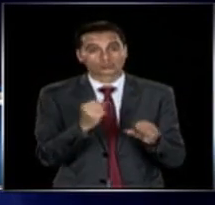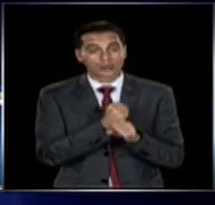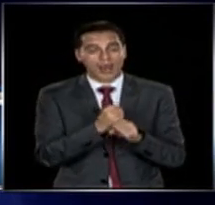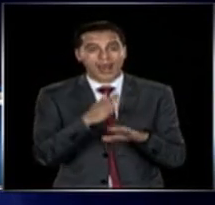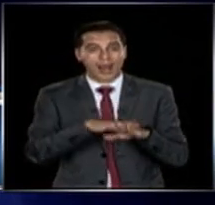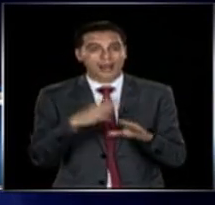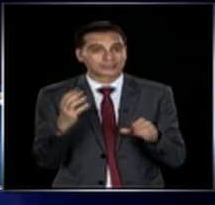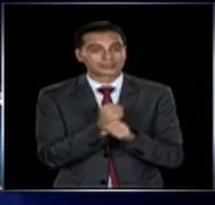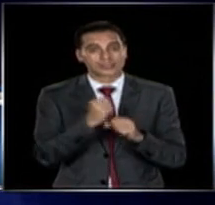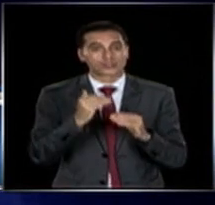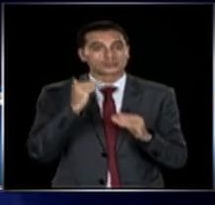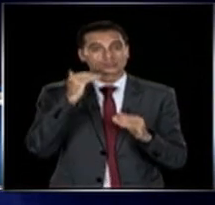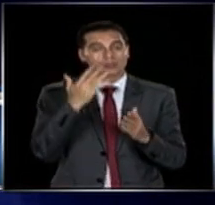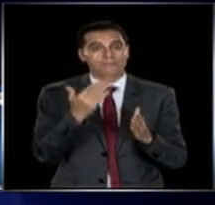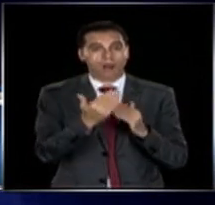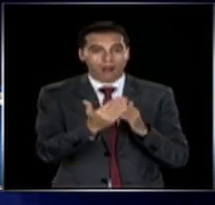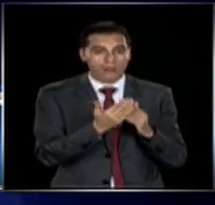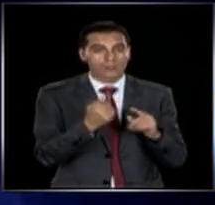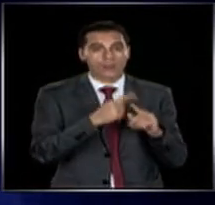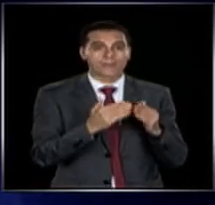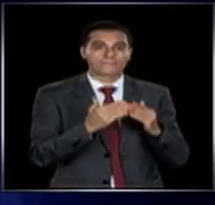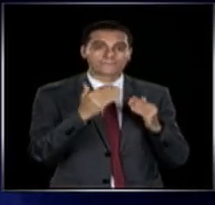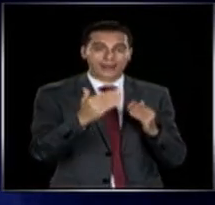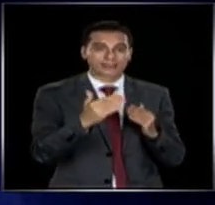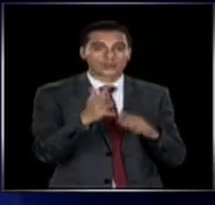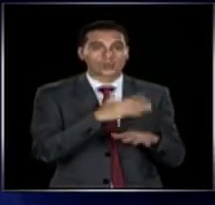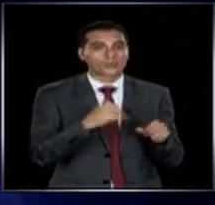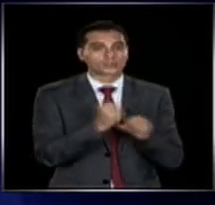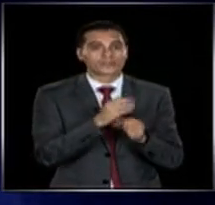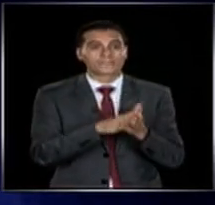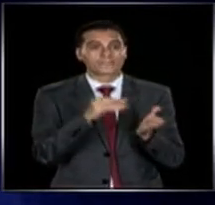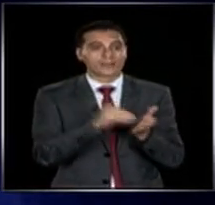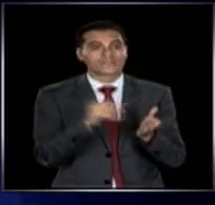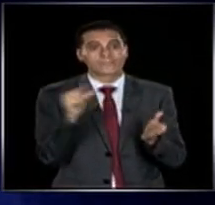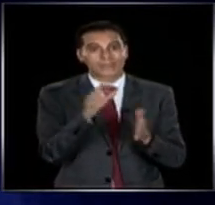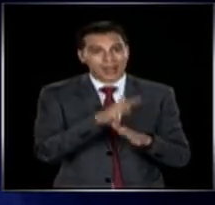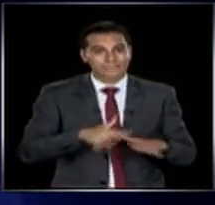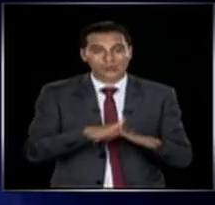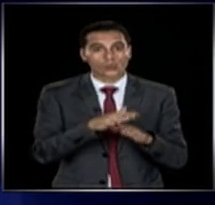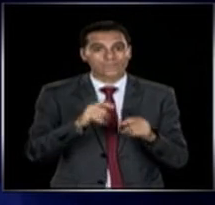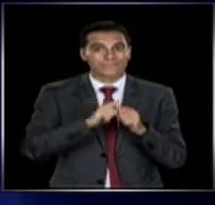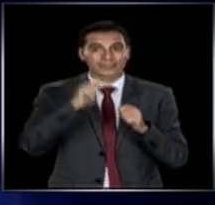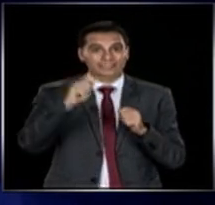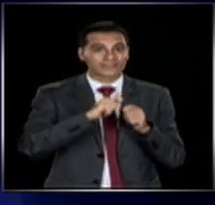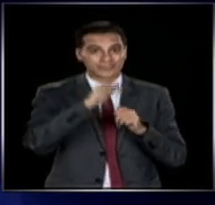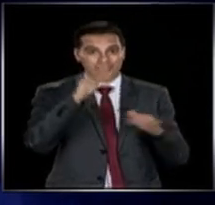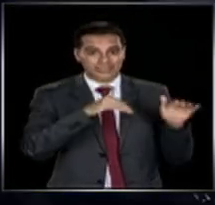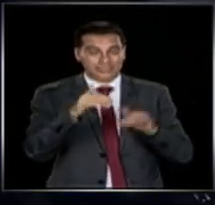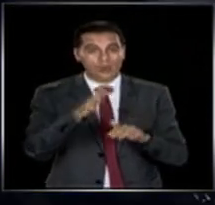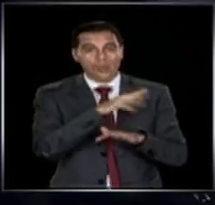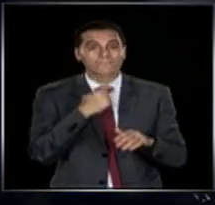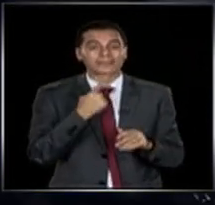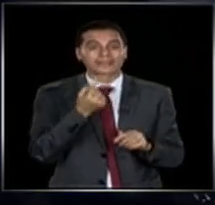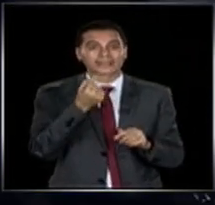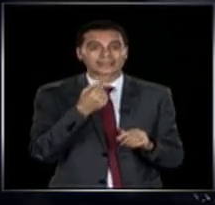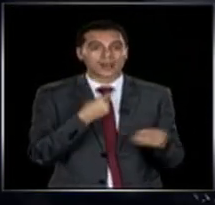المتطلبات القريبة والبعيدة، يعني زي ما حصل في بداية البرنامج حضرتك قلت لي بيجوا من مسافات بعيدة ومن الأقاليم محتاجين